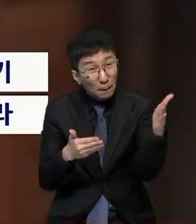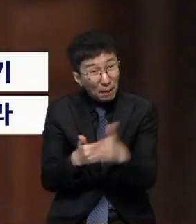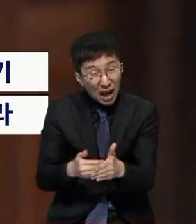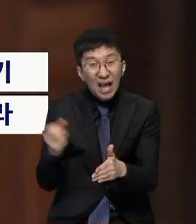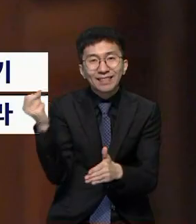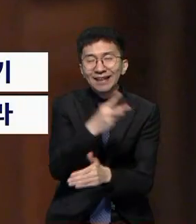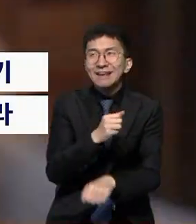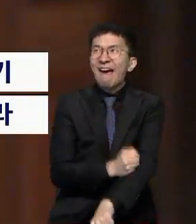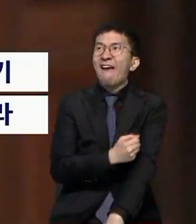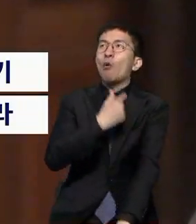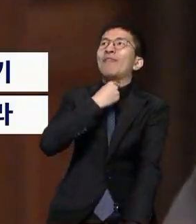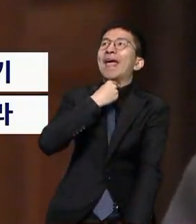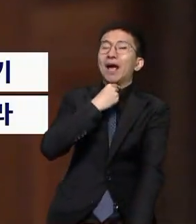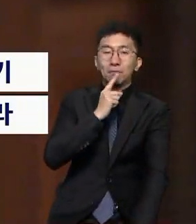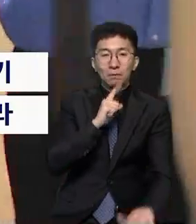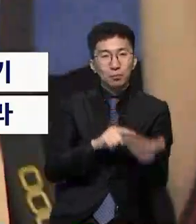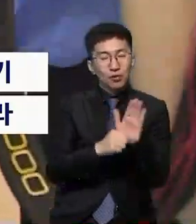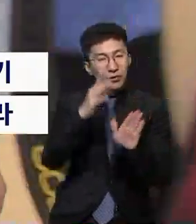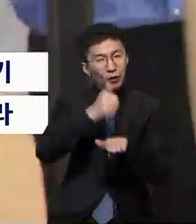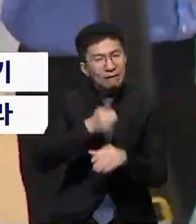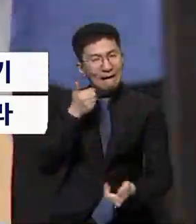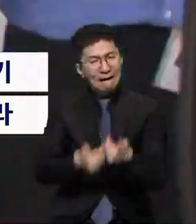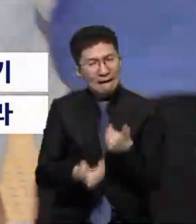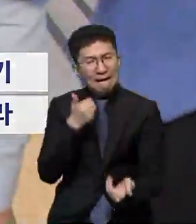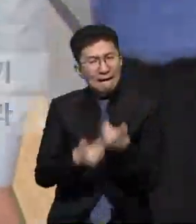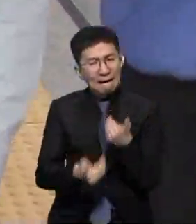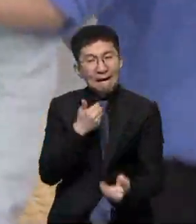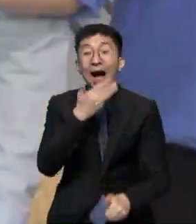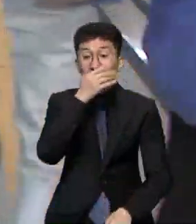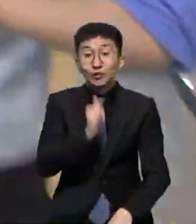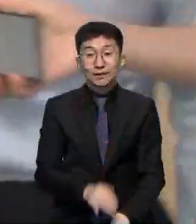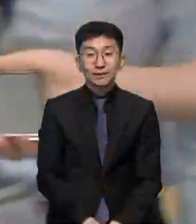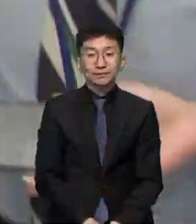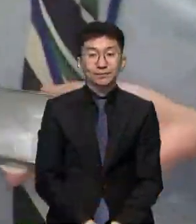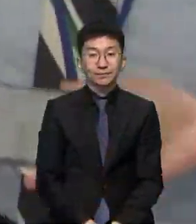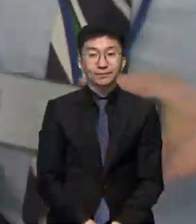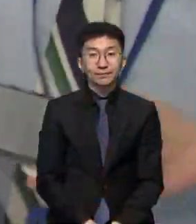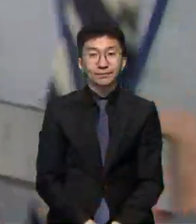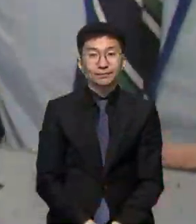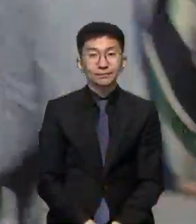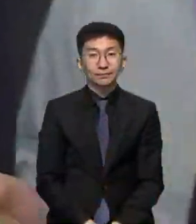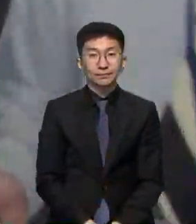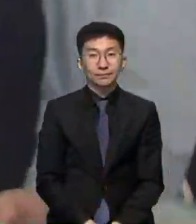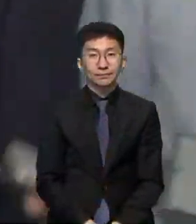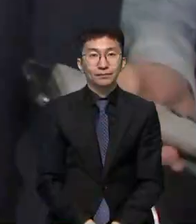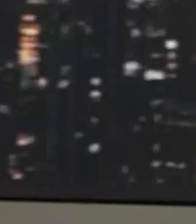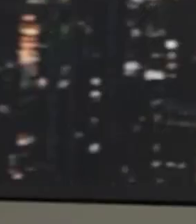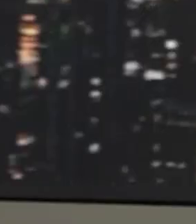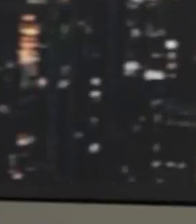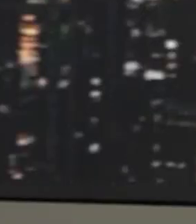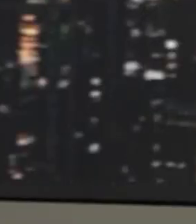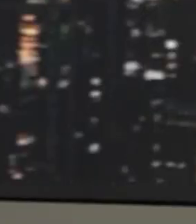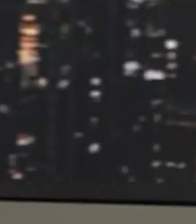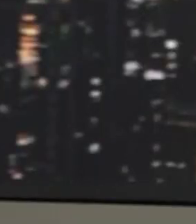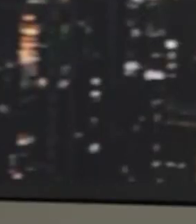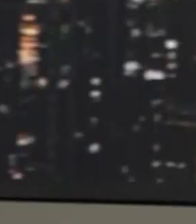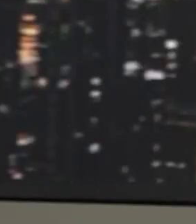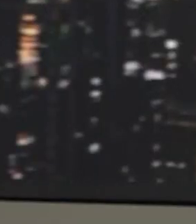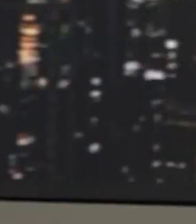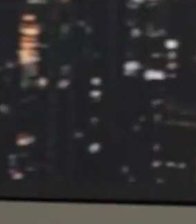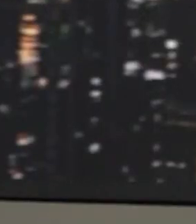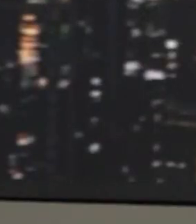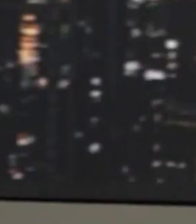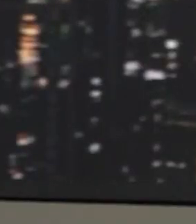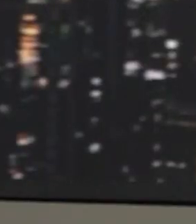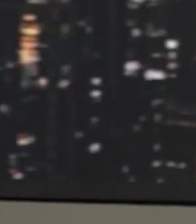추진하겠다고 예고한 만큼 계파 갈등의 불씨는 살아있습니다. SBS 유수환입니다. 네, 안녕하십니까. 김현우입니다.